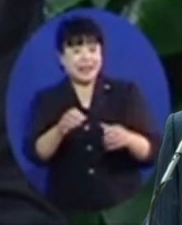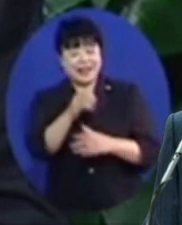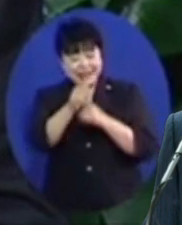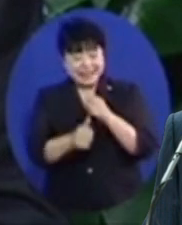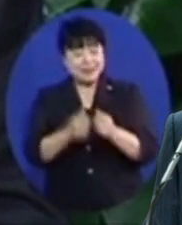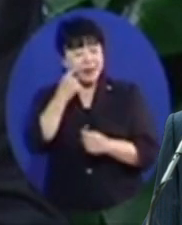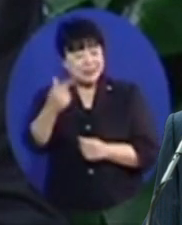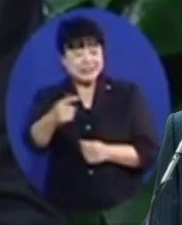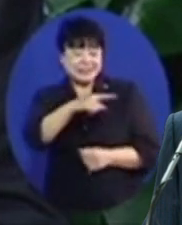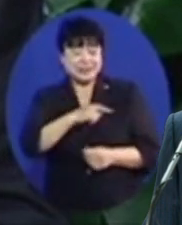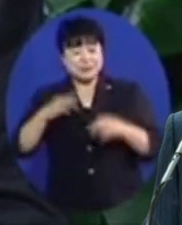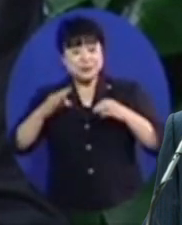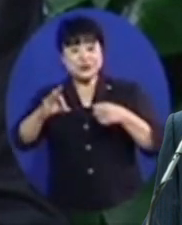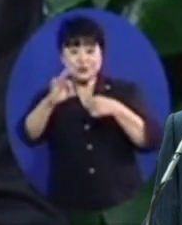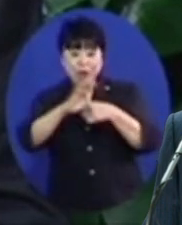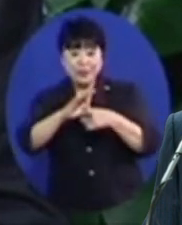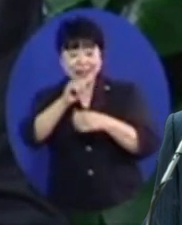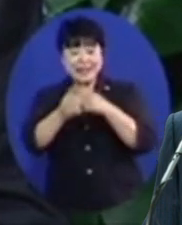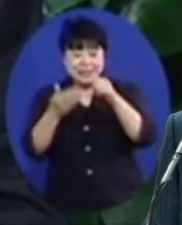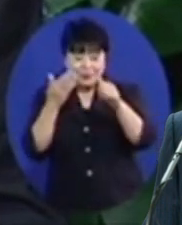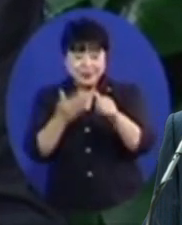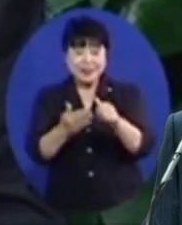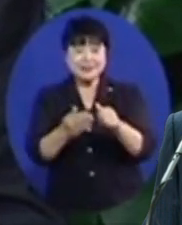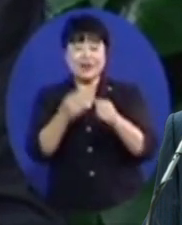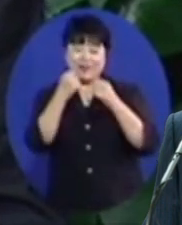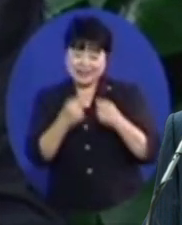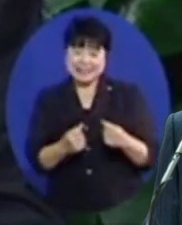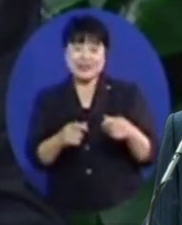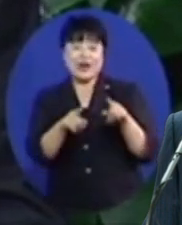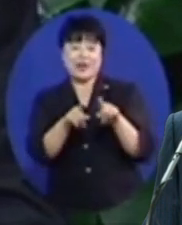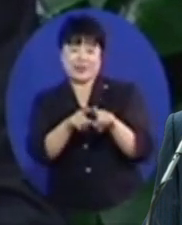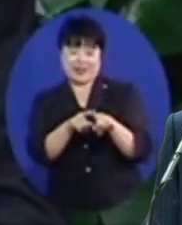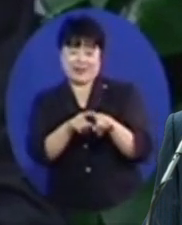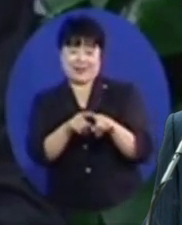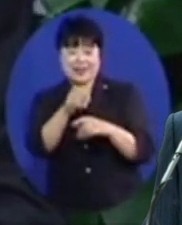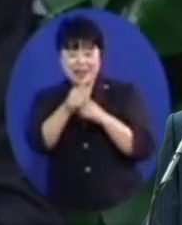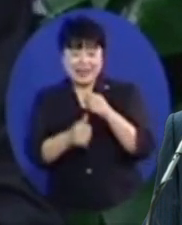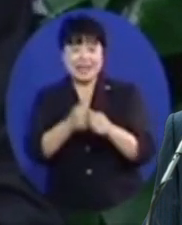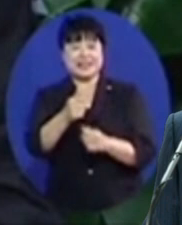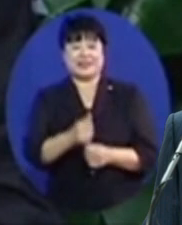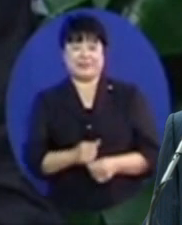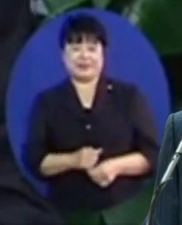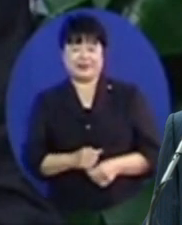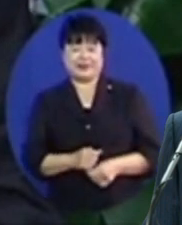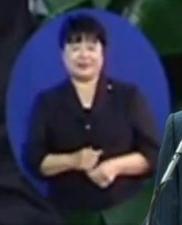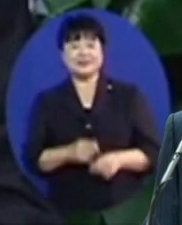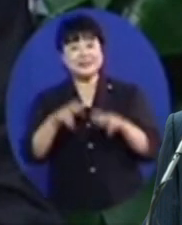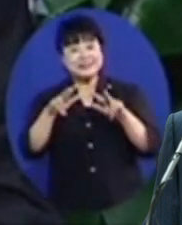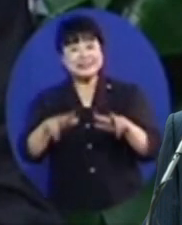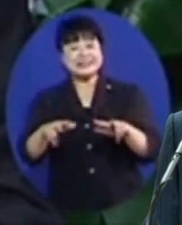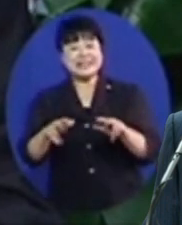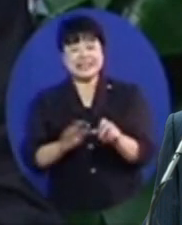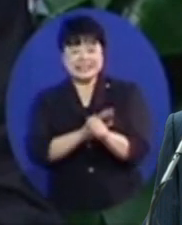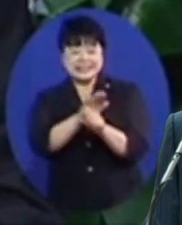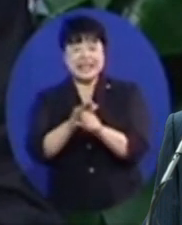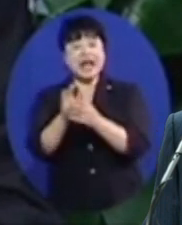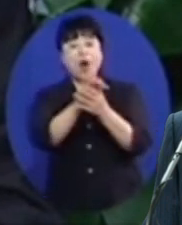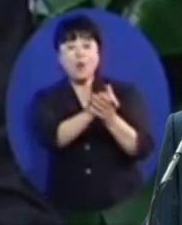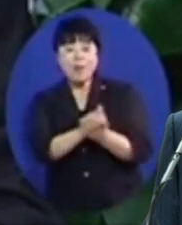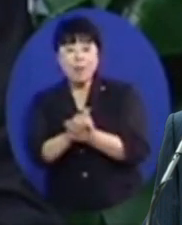하나님 아버지의 이름을 부르면 하나님 그 자리에 와 계신 것입니다. 하나님과 우리 거리는 이제 사랑과